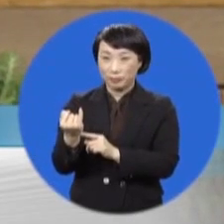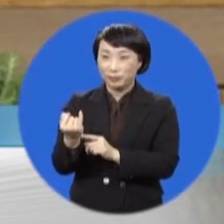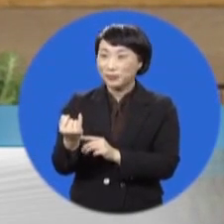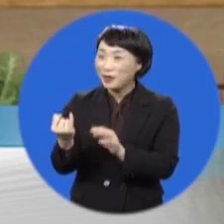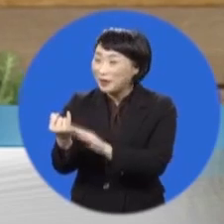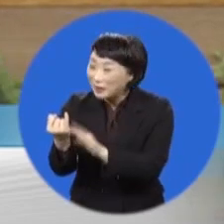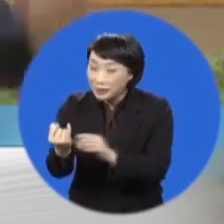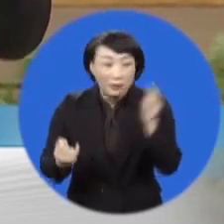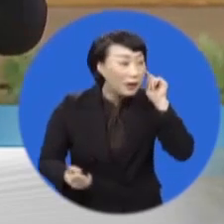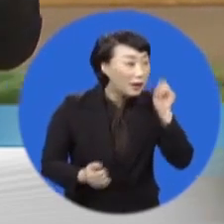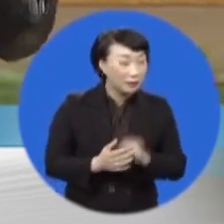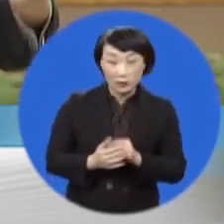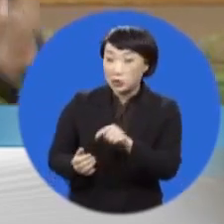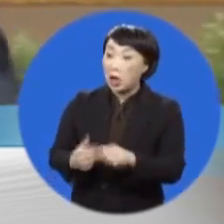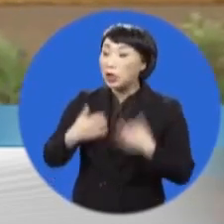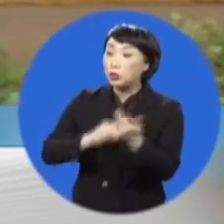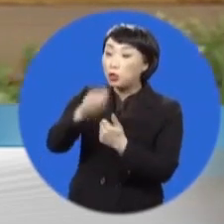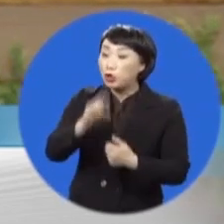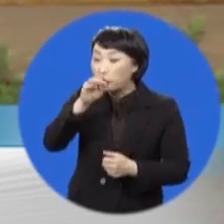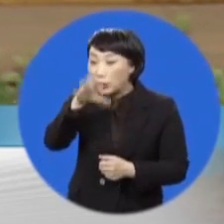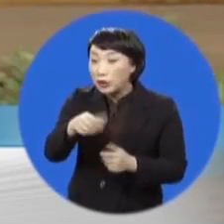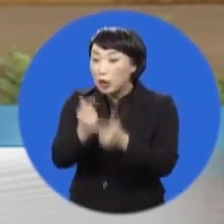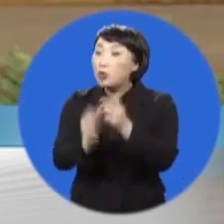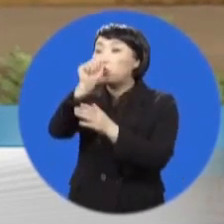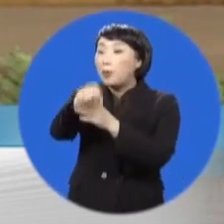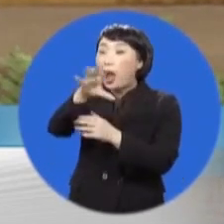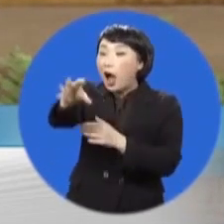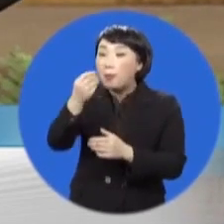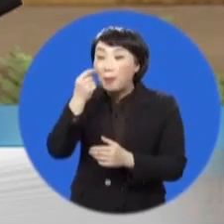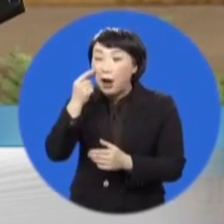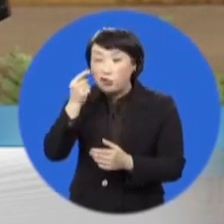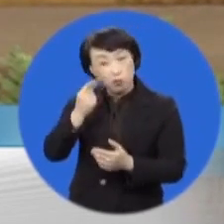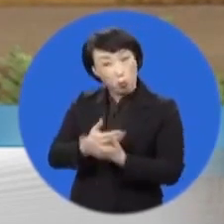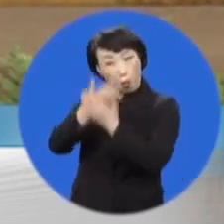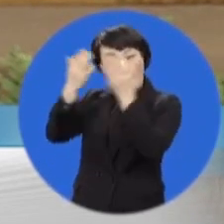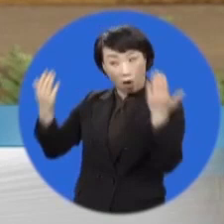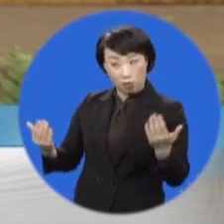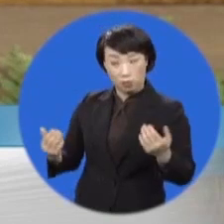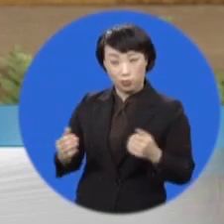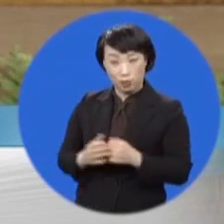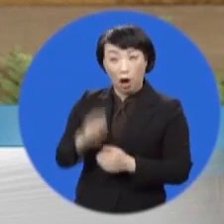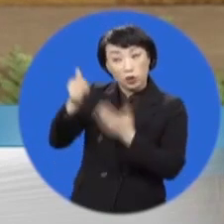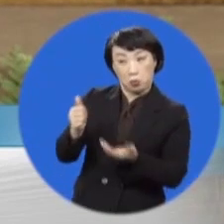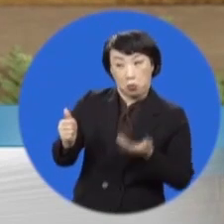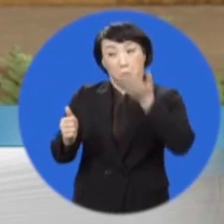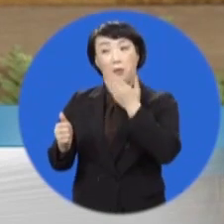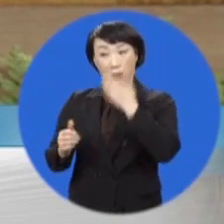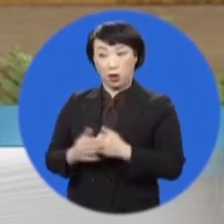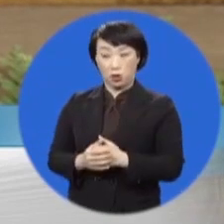비가 중앙동 산에 있는 신구와 를 먹으면 눈이 밝아 초 파나 님 춰